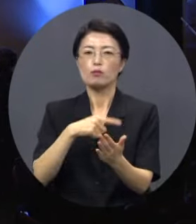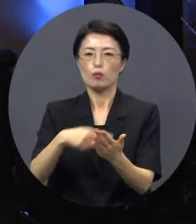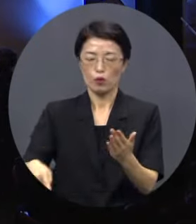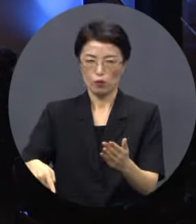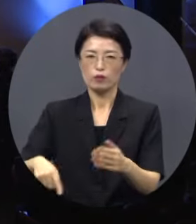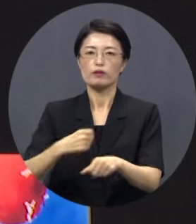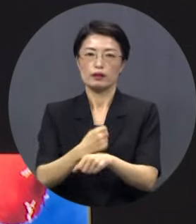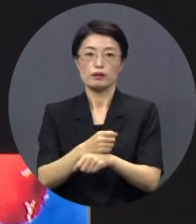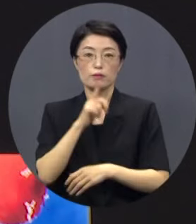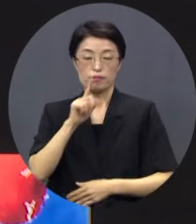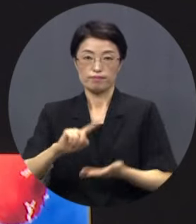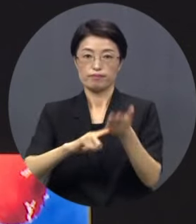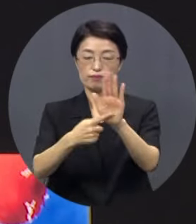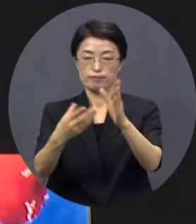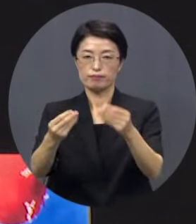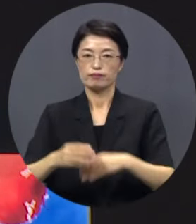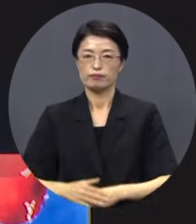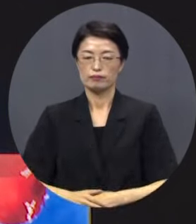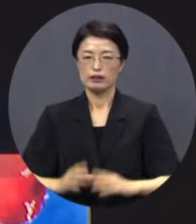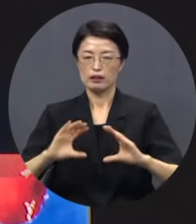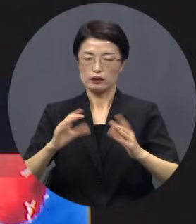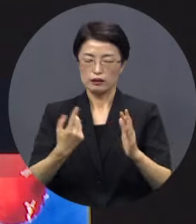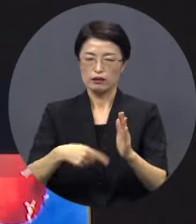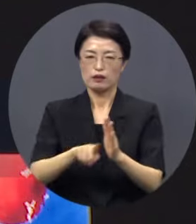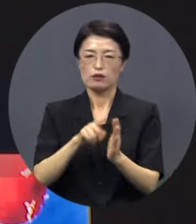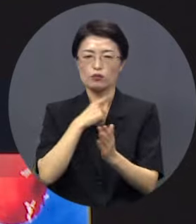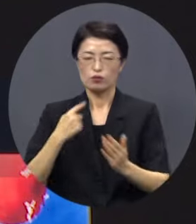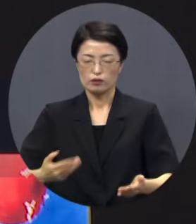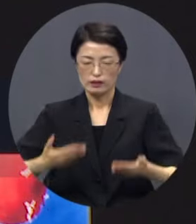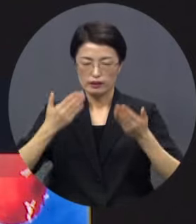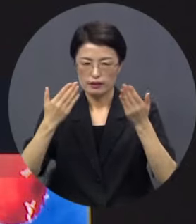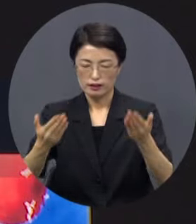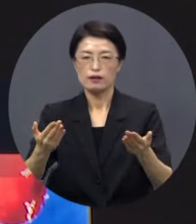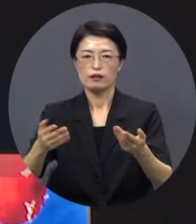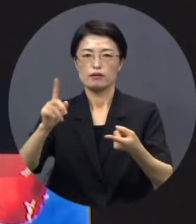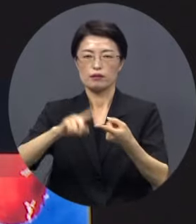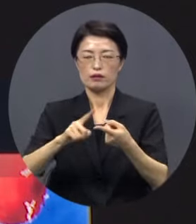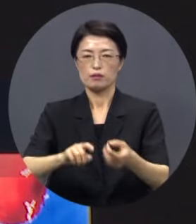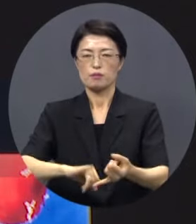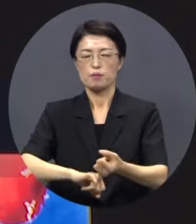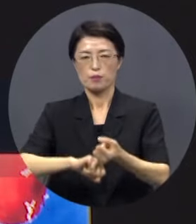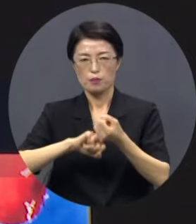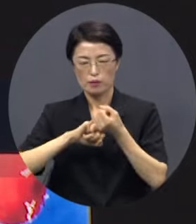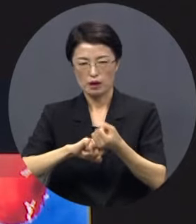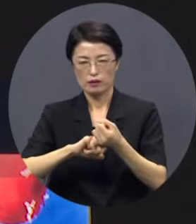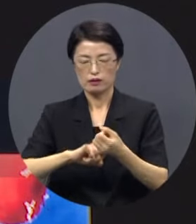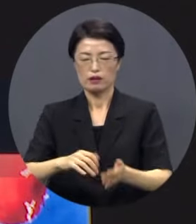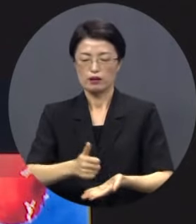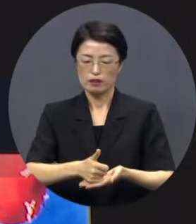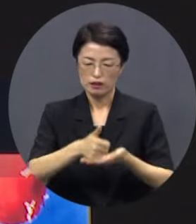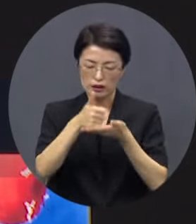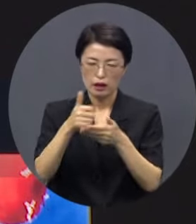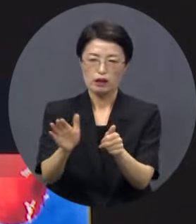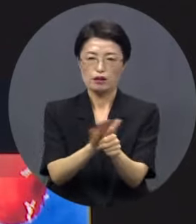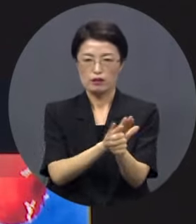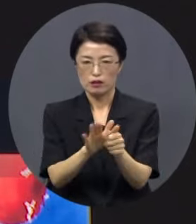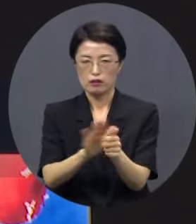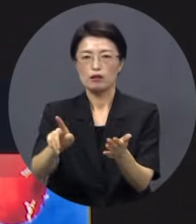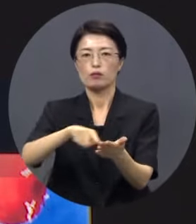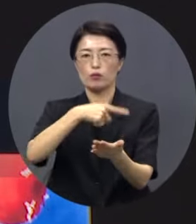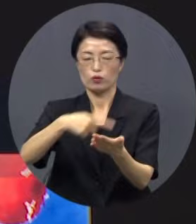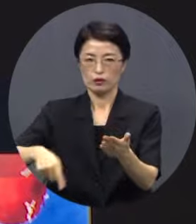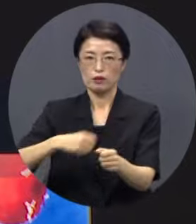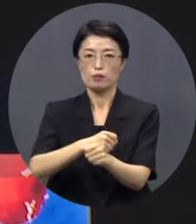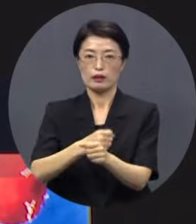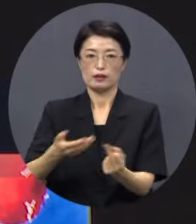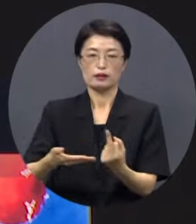밝혔습니다. 나라를 위한 헌신과 희생에 반드시 최고의 예우로 보답하는 보훈의